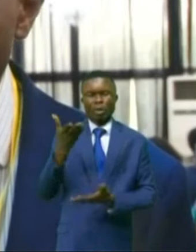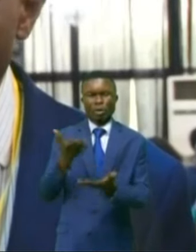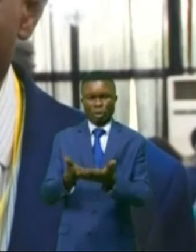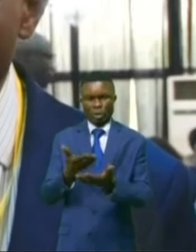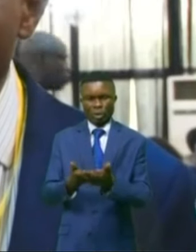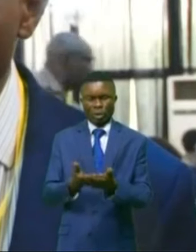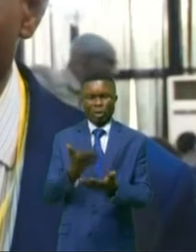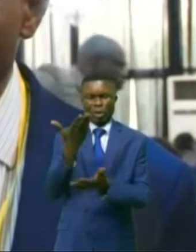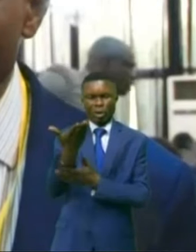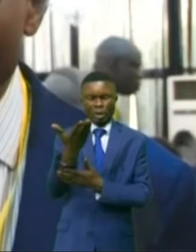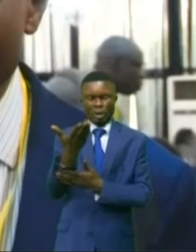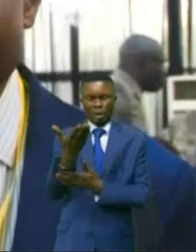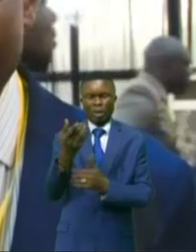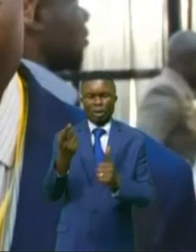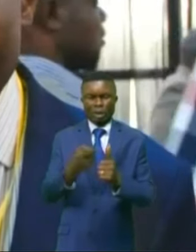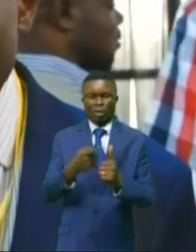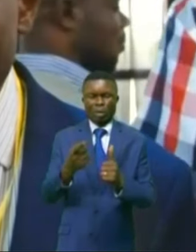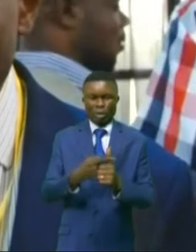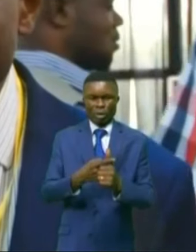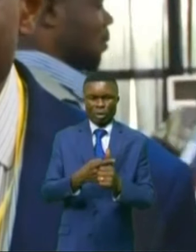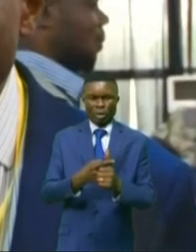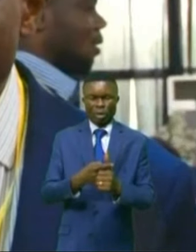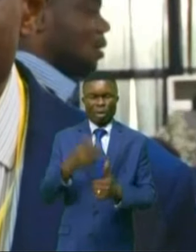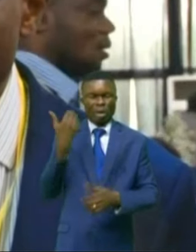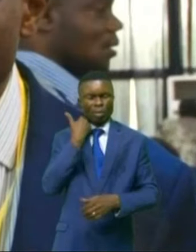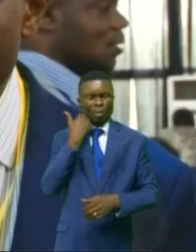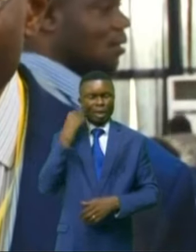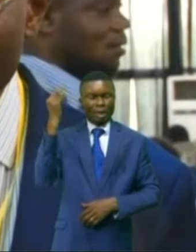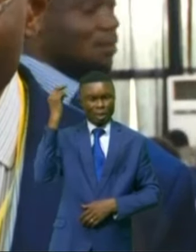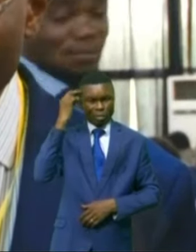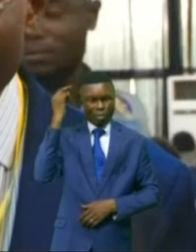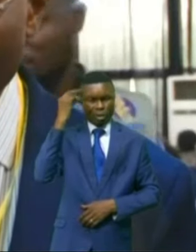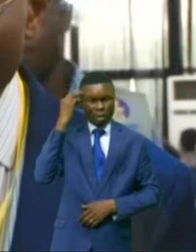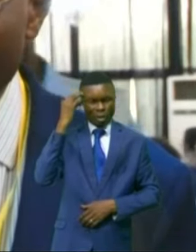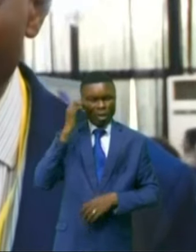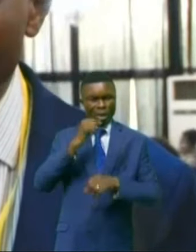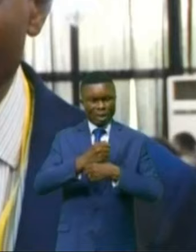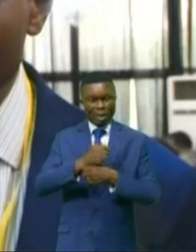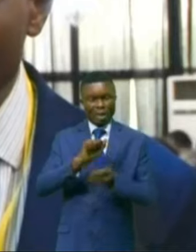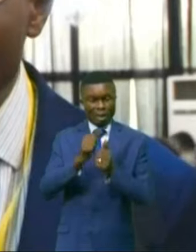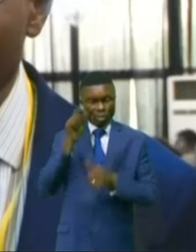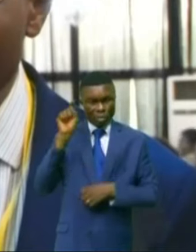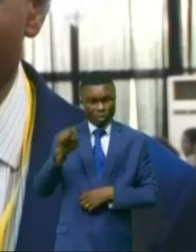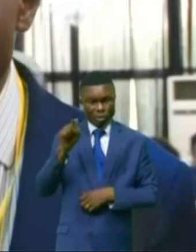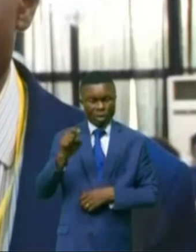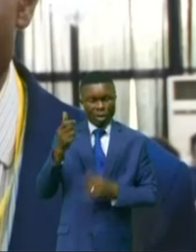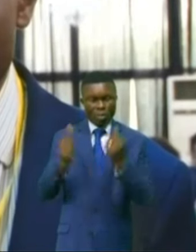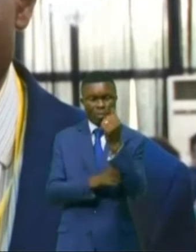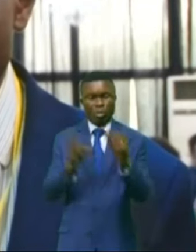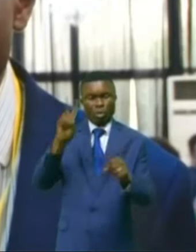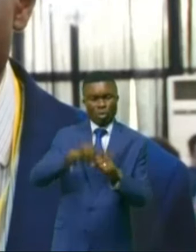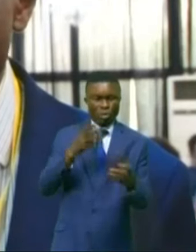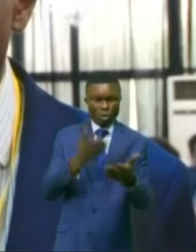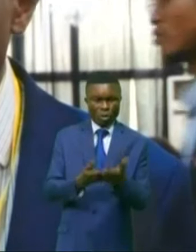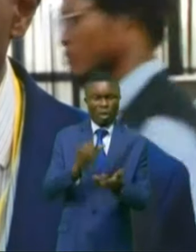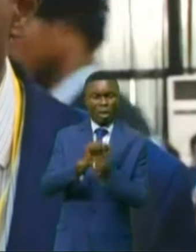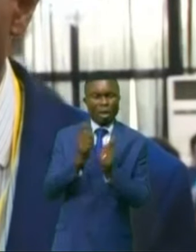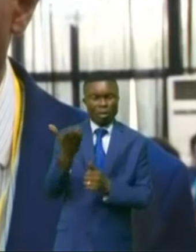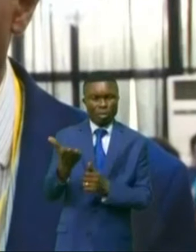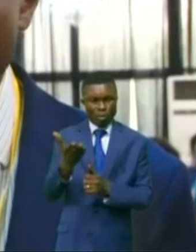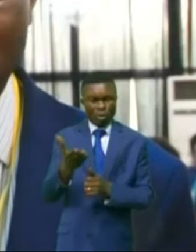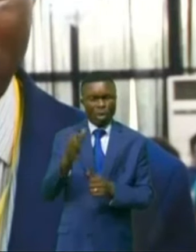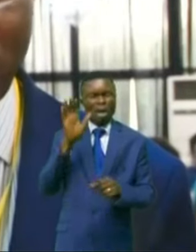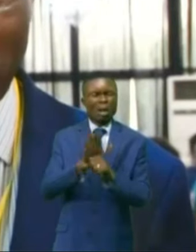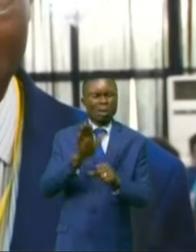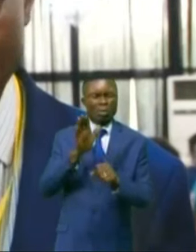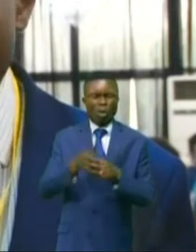d'attirer l'attention sur les maladies mentales qui constituent un problème pour les victimes, mais ces problèmes-là sont